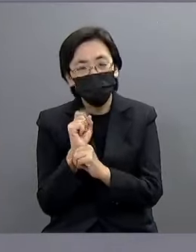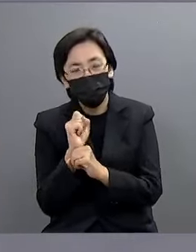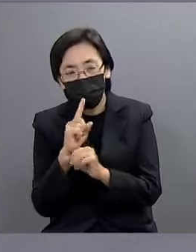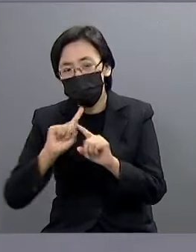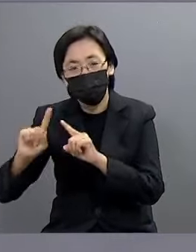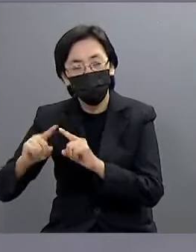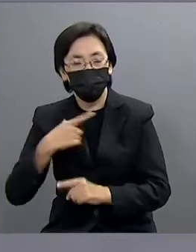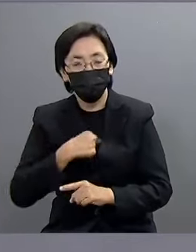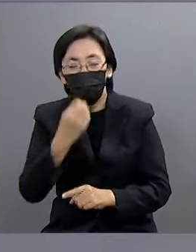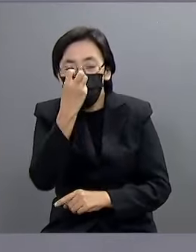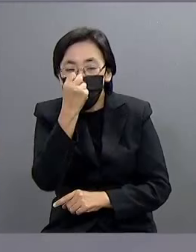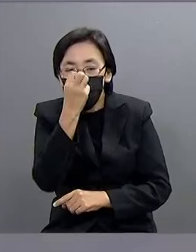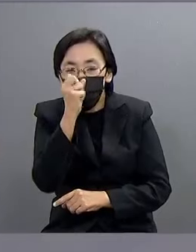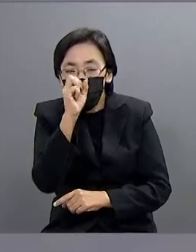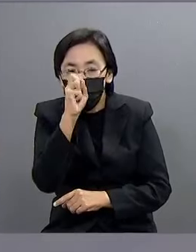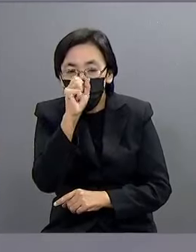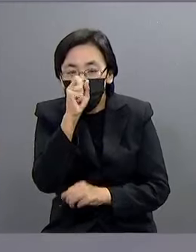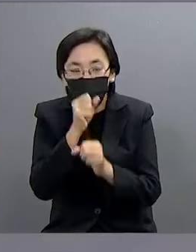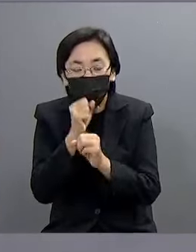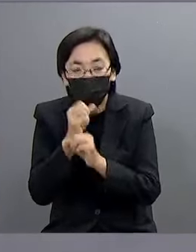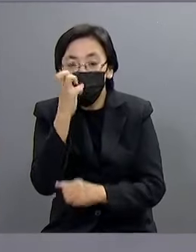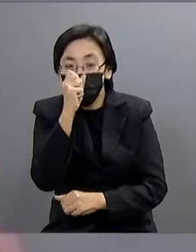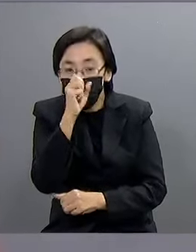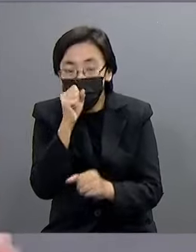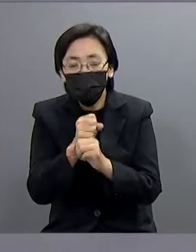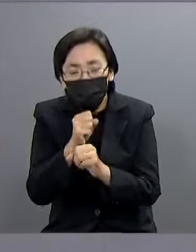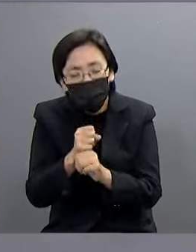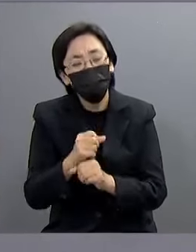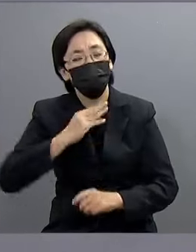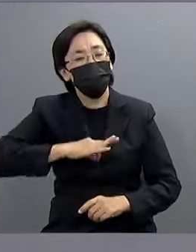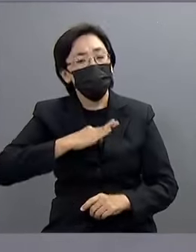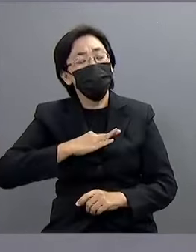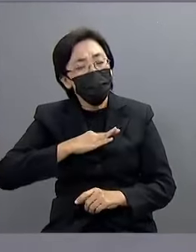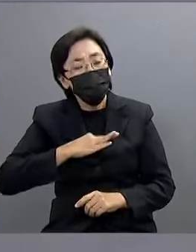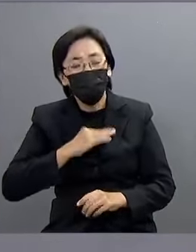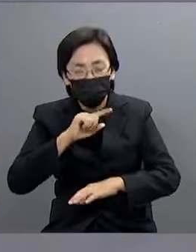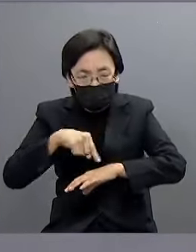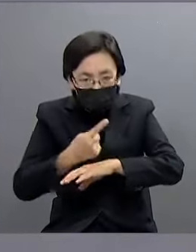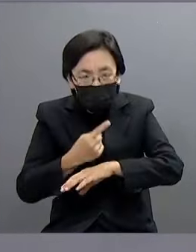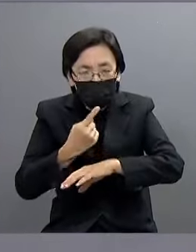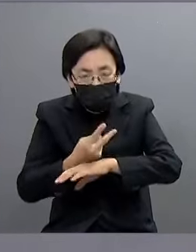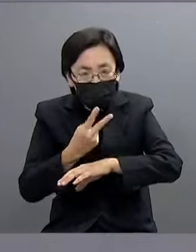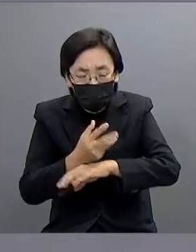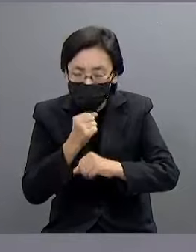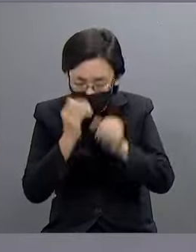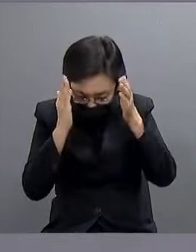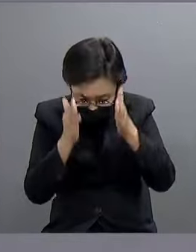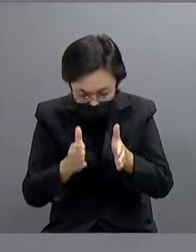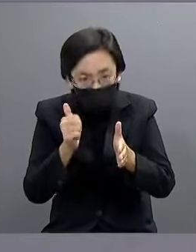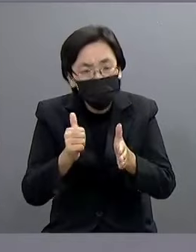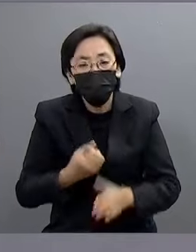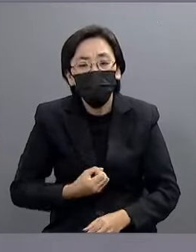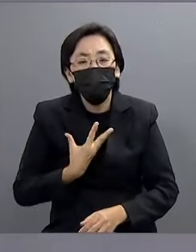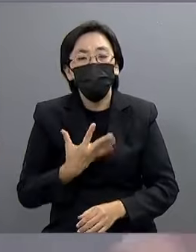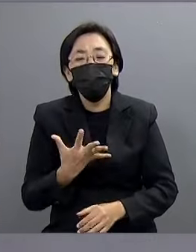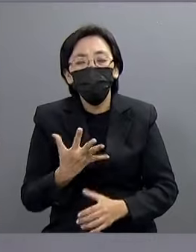ทำพอลองทำแล้วก็รู้สึกเลยว่าสามารถใช้เวลาหลายๆชั่วโมงได้กับสิ่งนี้โดยที่ไม่เบื่อ ค่ะเนี่ยมี